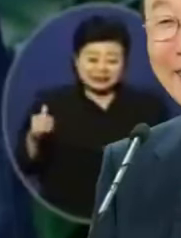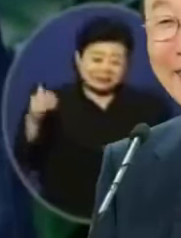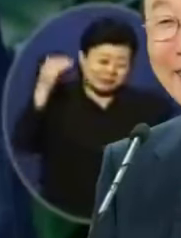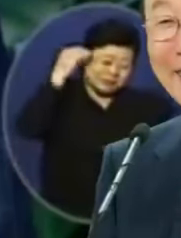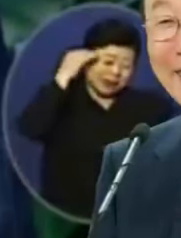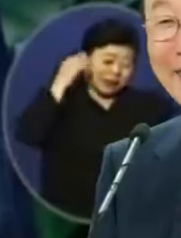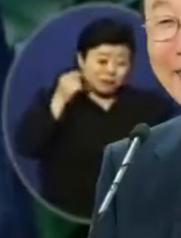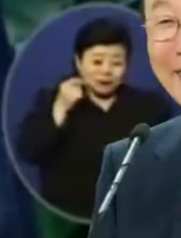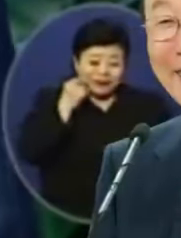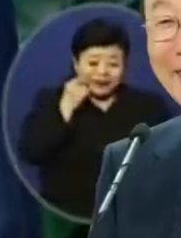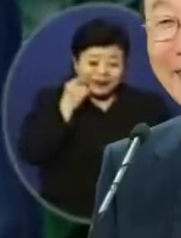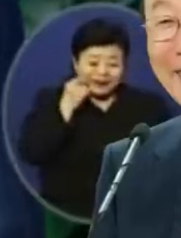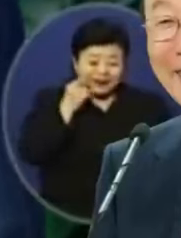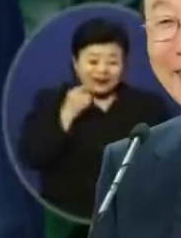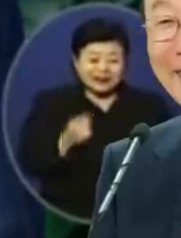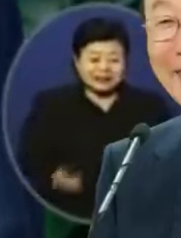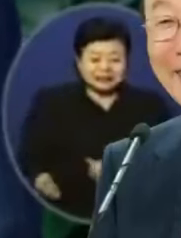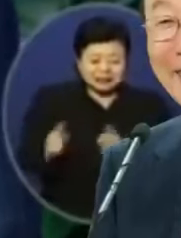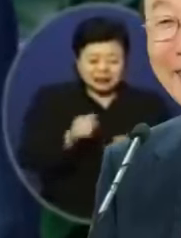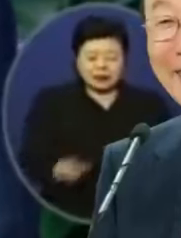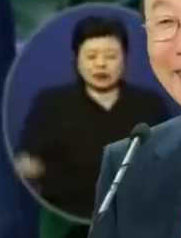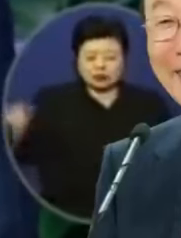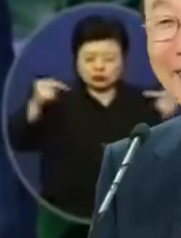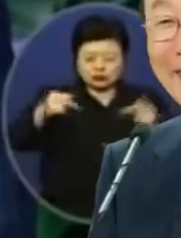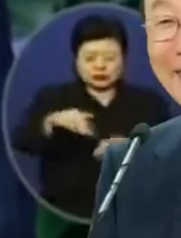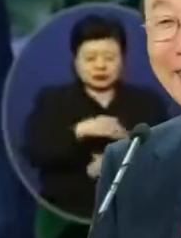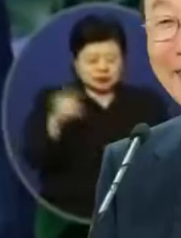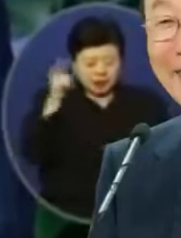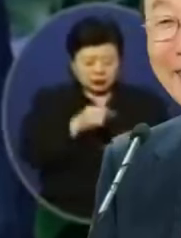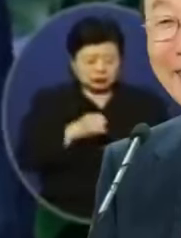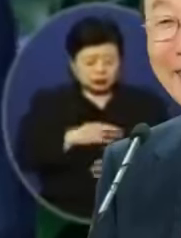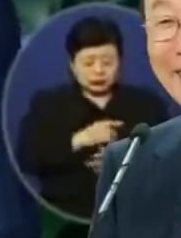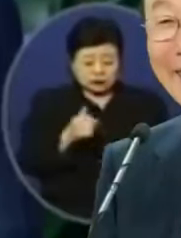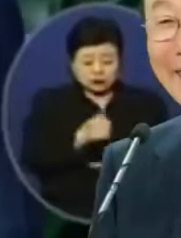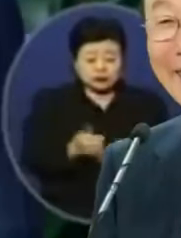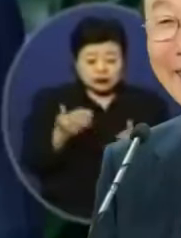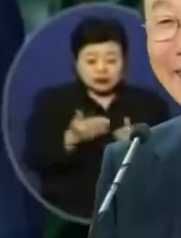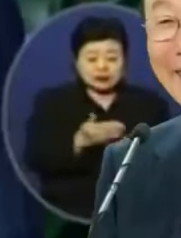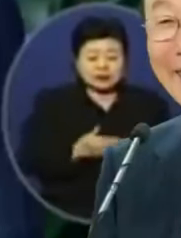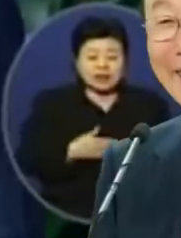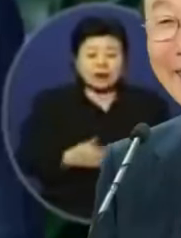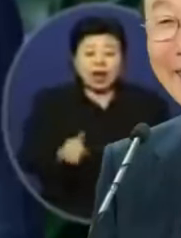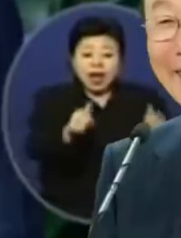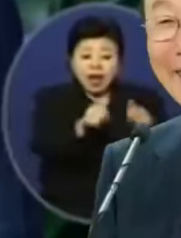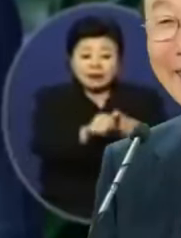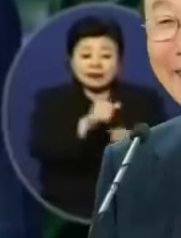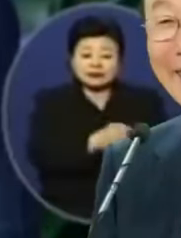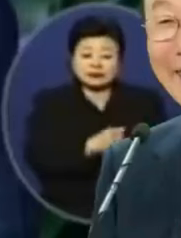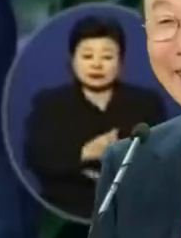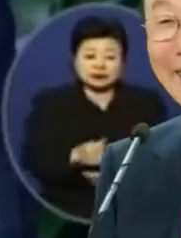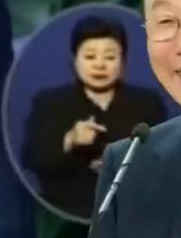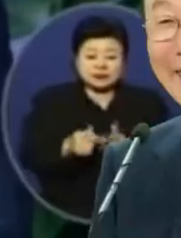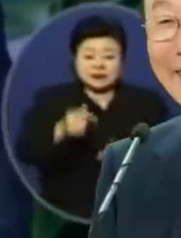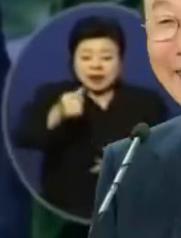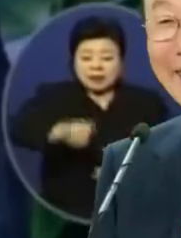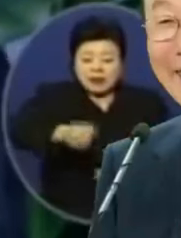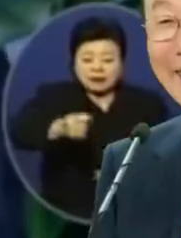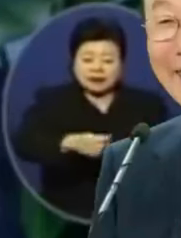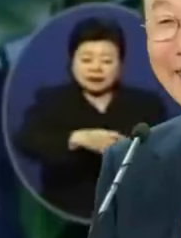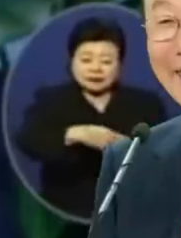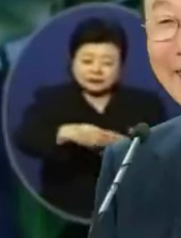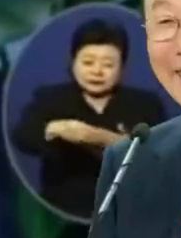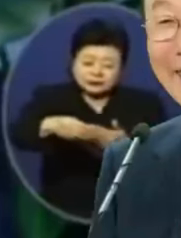하겠는가. 사망의 엄침한 골짜기로 다닐지라도 해를 두려워하지 않을 것은 주께서 나와 함께 계심이라. 주의 지팡이와 막대기가